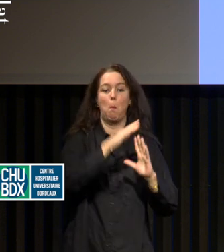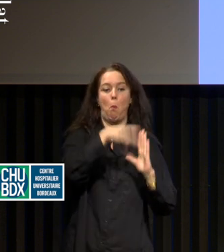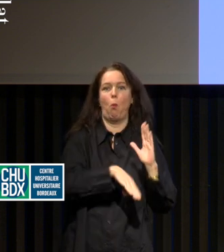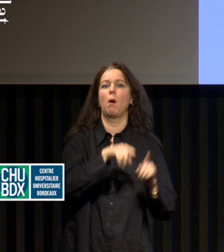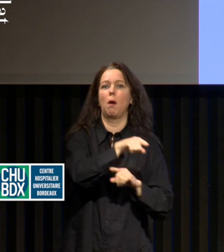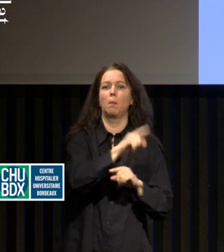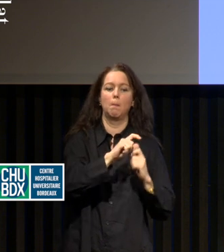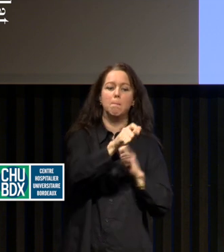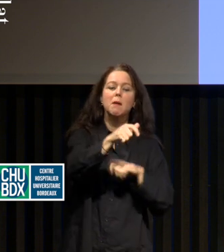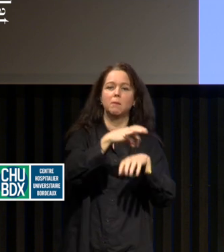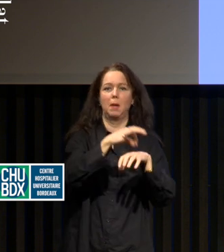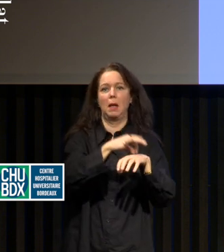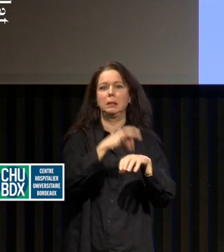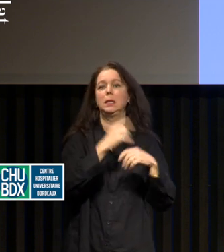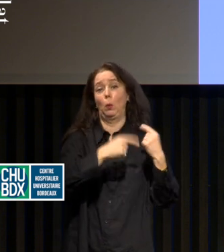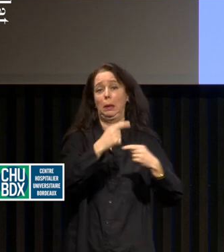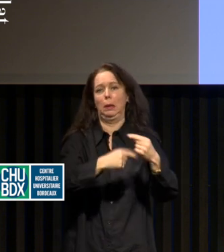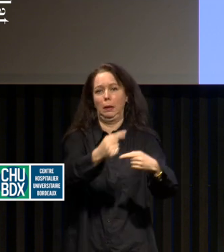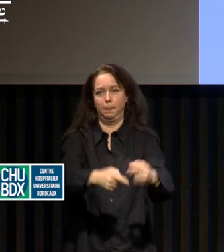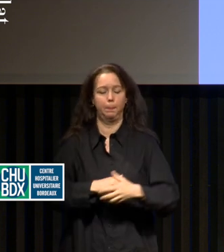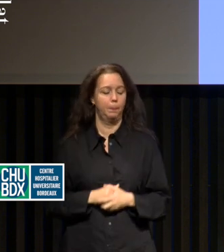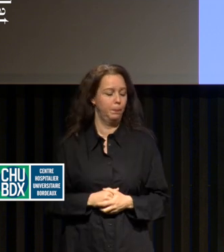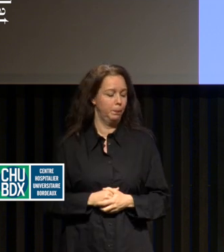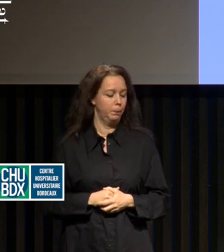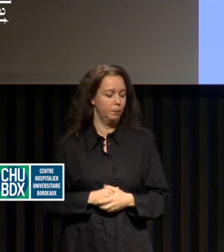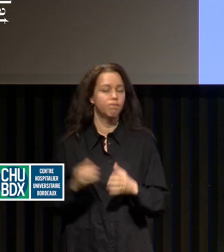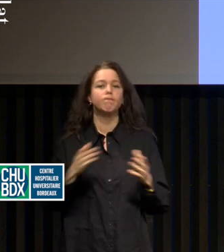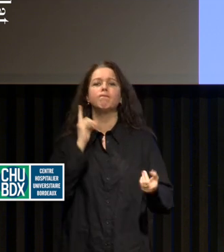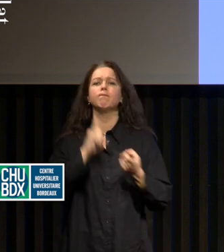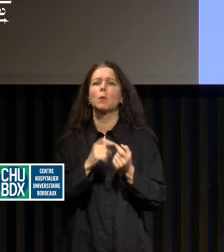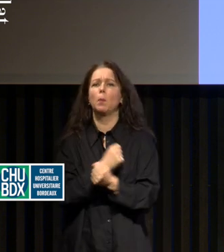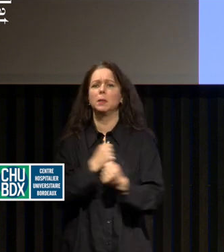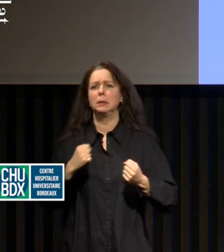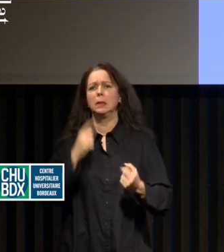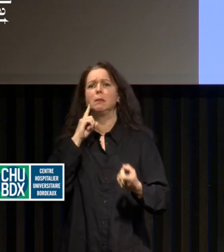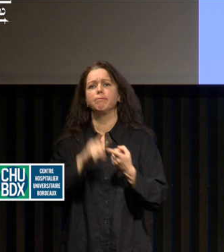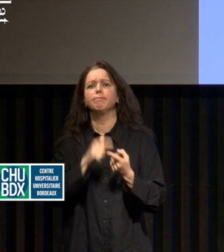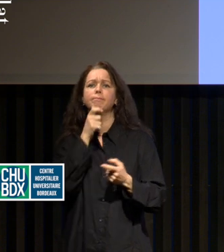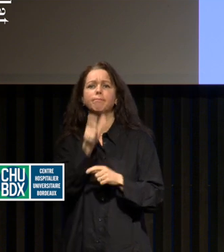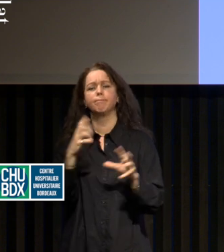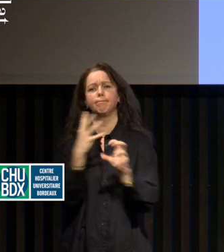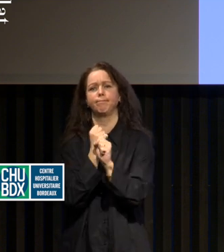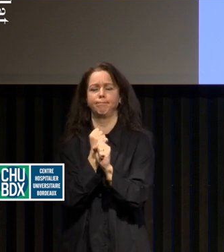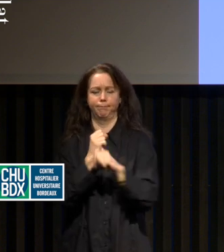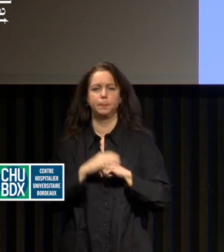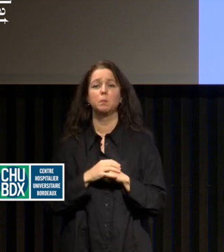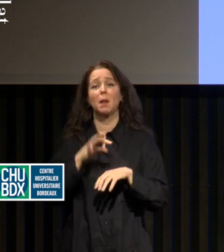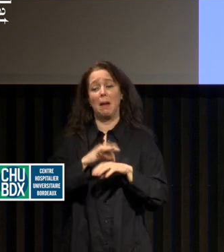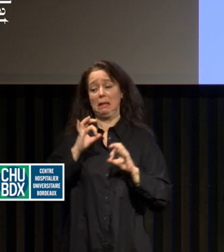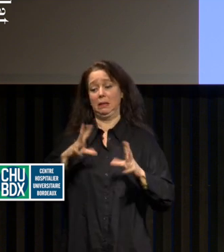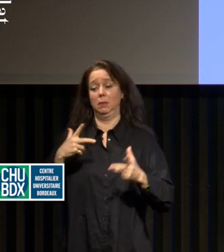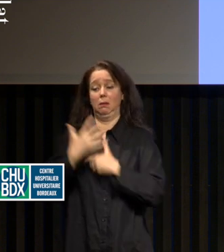peut-être des maladies chroniques. Alors, quelques mots sur l'obésité, qui est la maladie des temps modernes. Il suffit de voir, je ne sais pas si vous